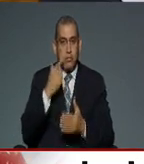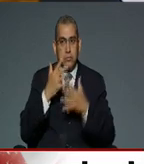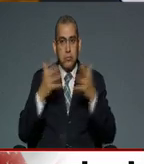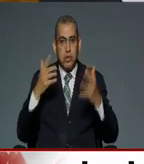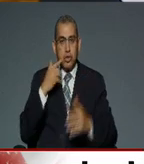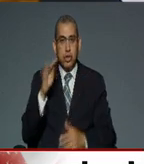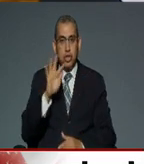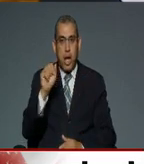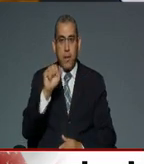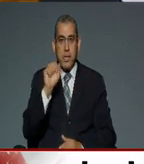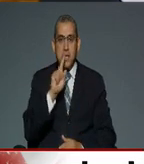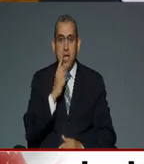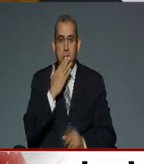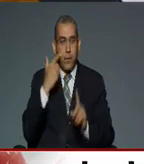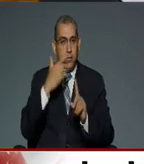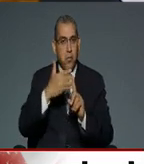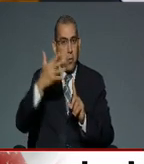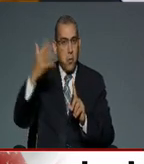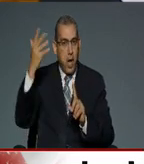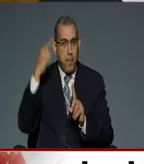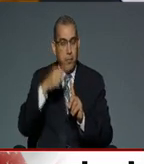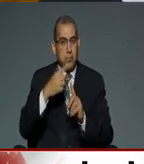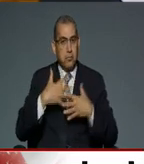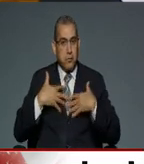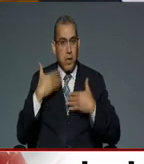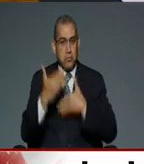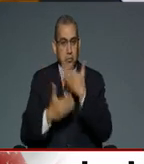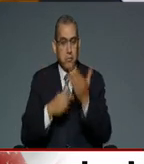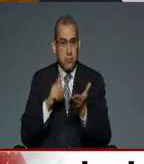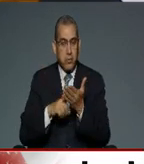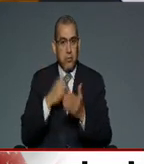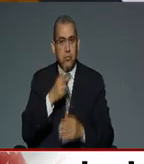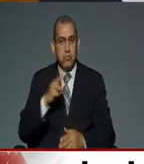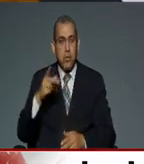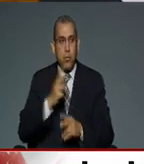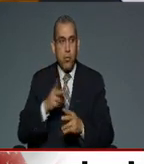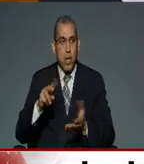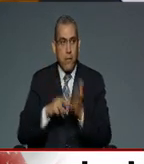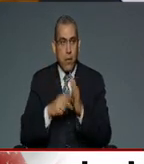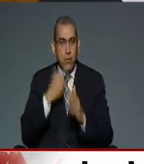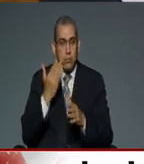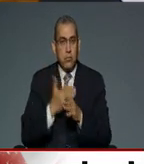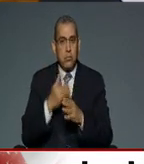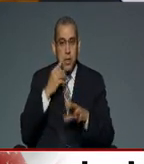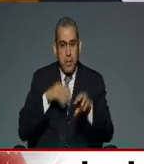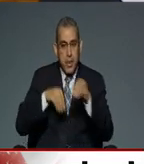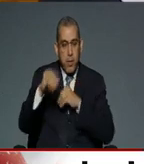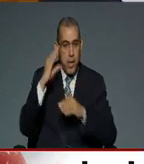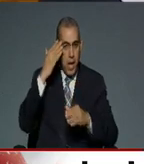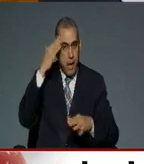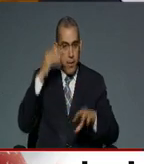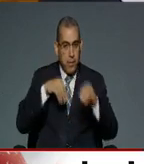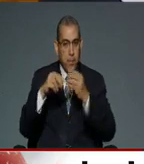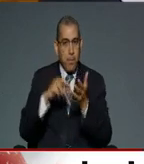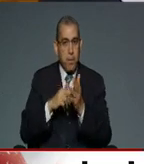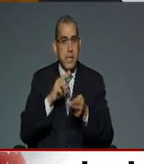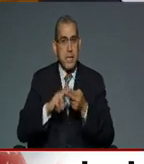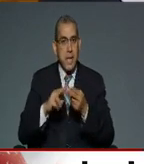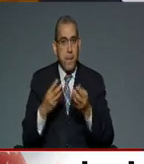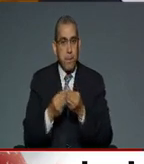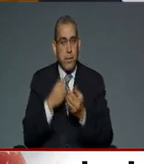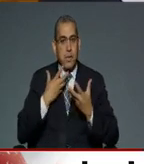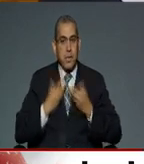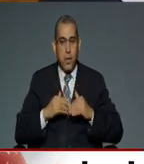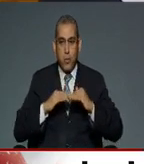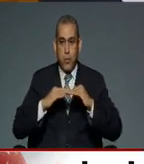سربيا ونتطلع الى مشاركه تجاربنا المختلفه وتبادل الخبرات لصالح تعزيز السلام والاستقرار في